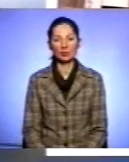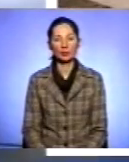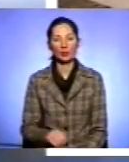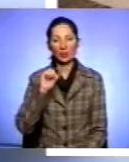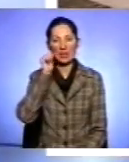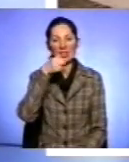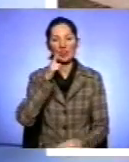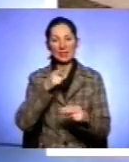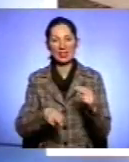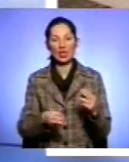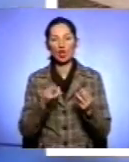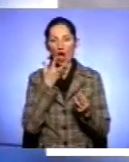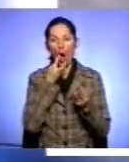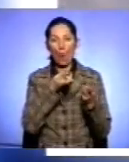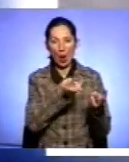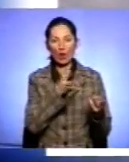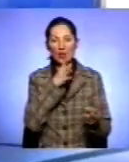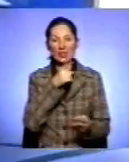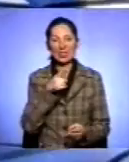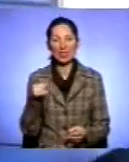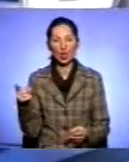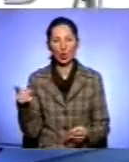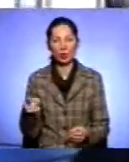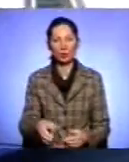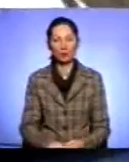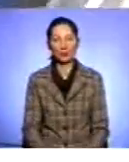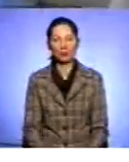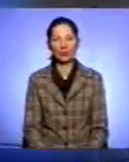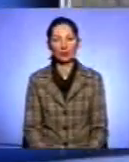Завтра закінчується опалювальний сезон.